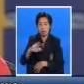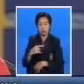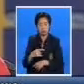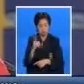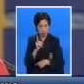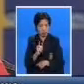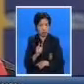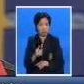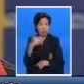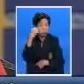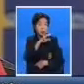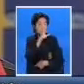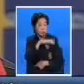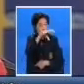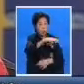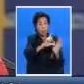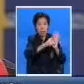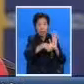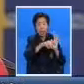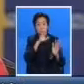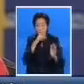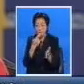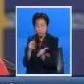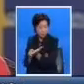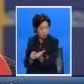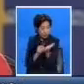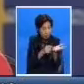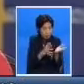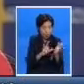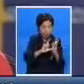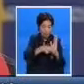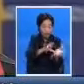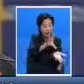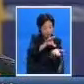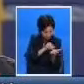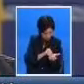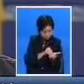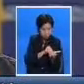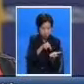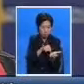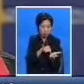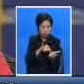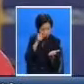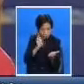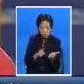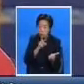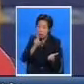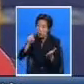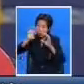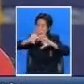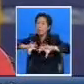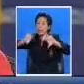ว่าทางสำนักราชเลขาธิการรับไว้หมายถึงรับไว้ในทางธุรการเนี่ยนะครับก็จะต้องมาถามความเห็นของรัฐบาล